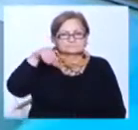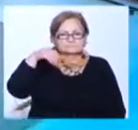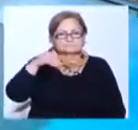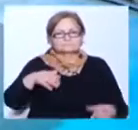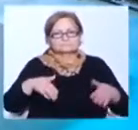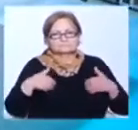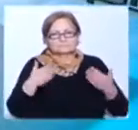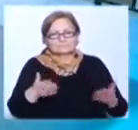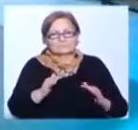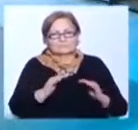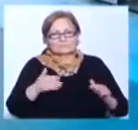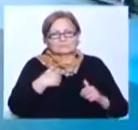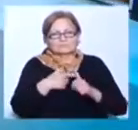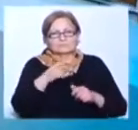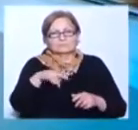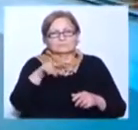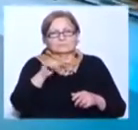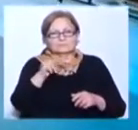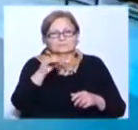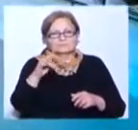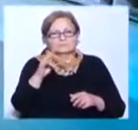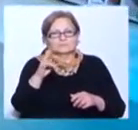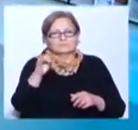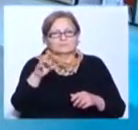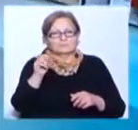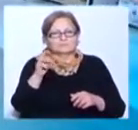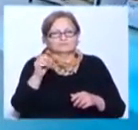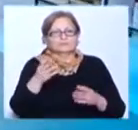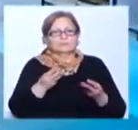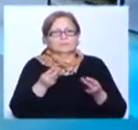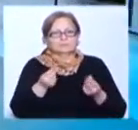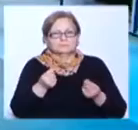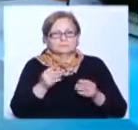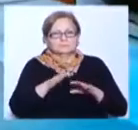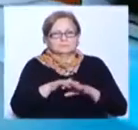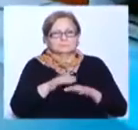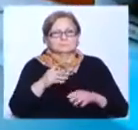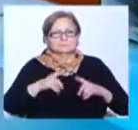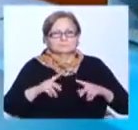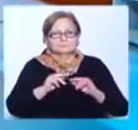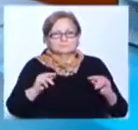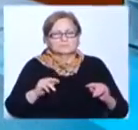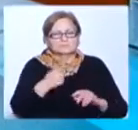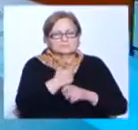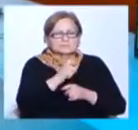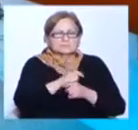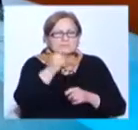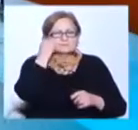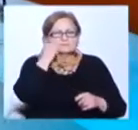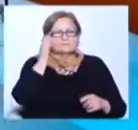გამარჯობა ბავშვებო. მე დაჩი ნანობაშვილი ვარ, მათემატიკის მასწავლებელი. მათემატიკა ეს უძველესი